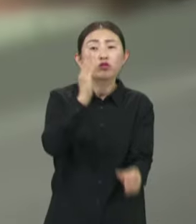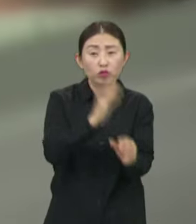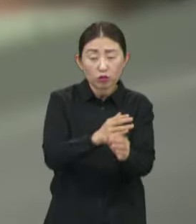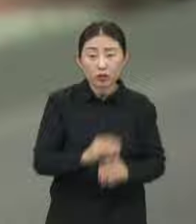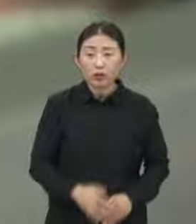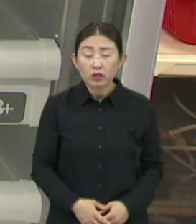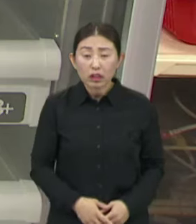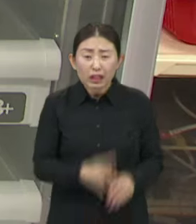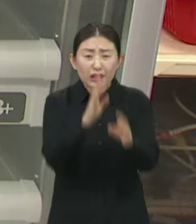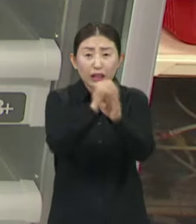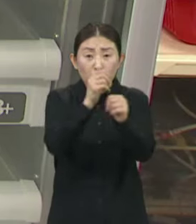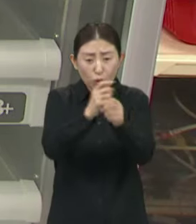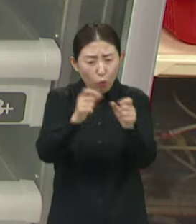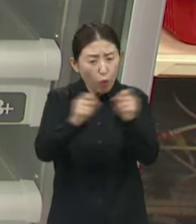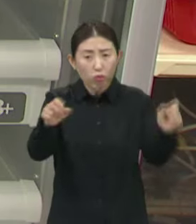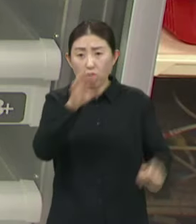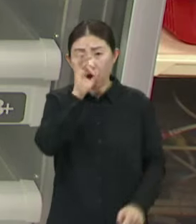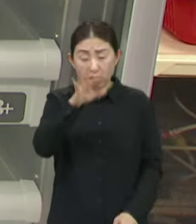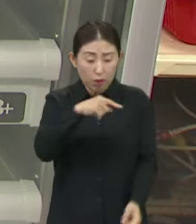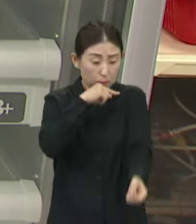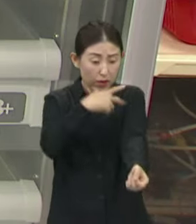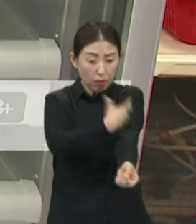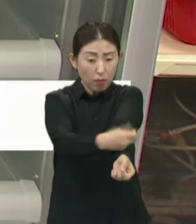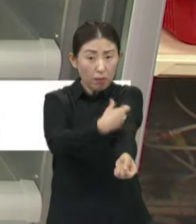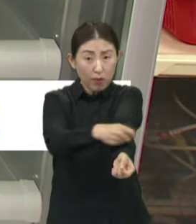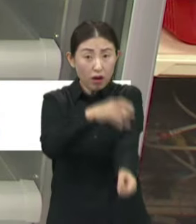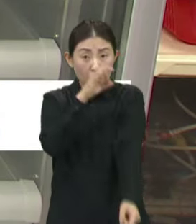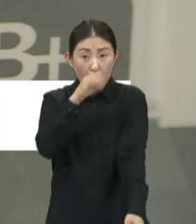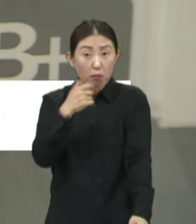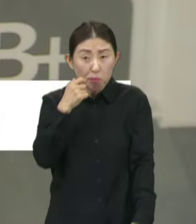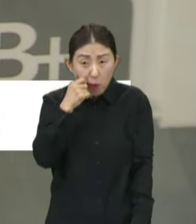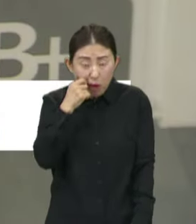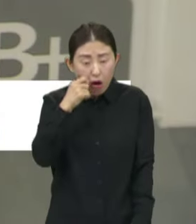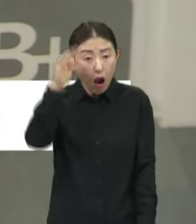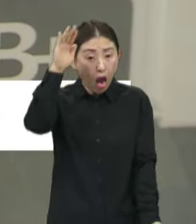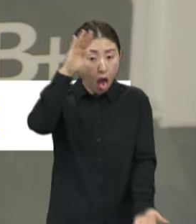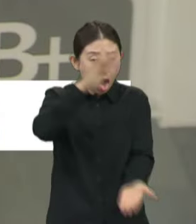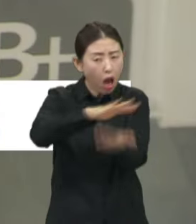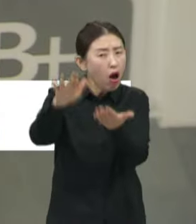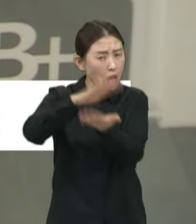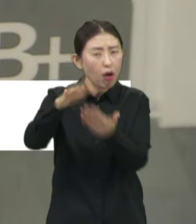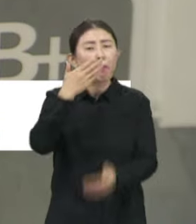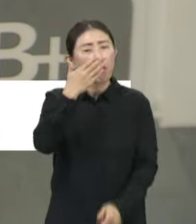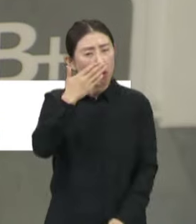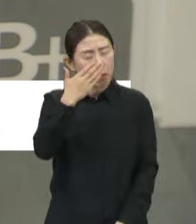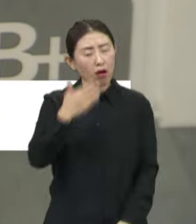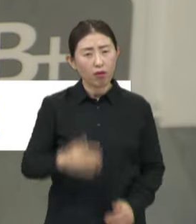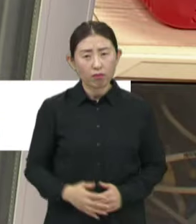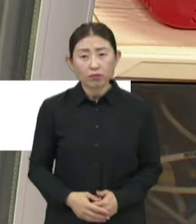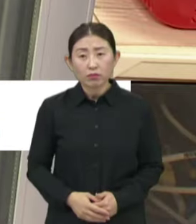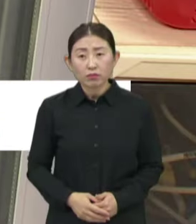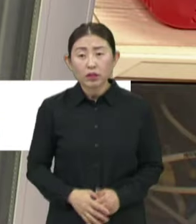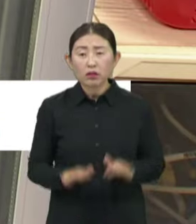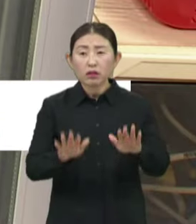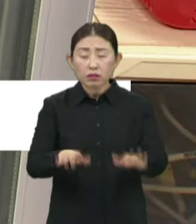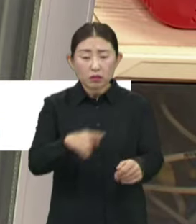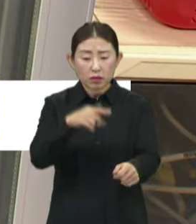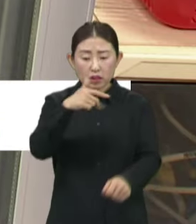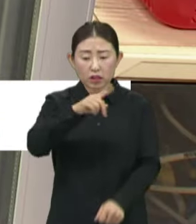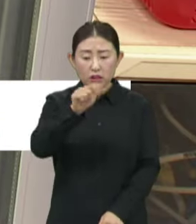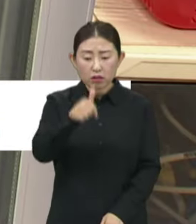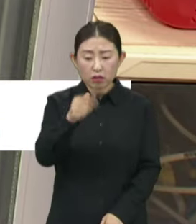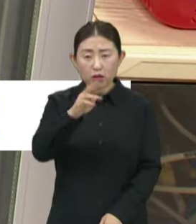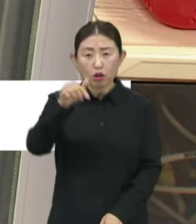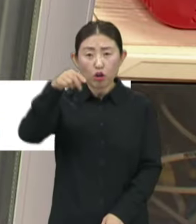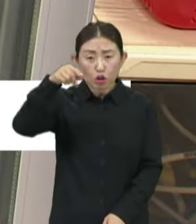혈액도 유효기한이 있어 꾸준한 헌혈이 없으면 혈액 부족 사태가 언제든 발생할 수 있습니다. 실제로 적혈구의